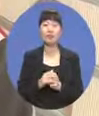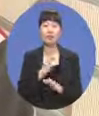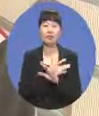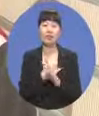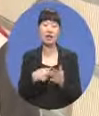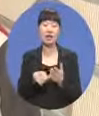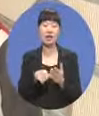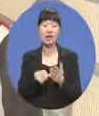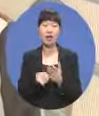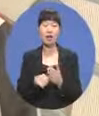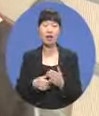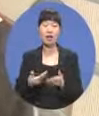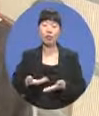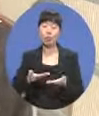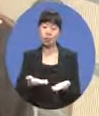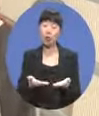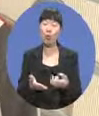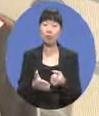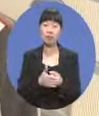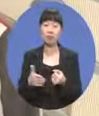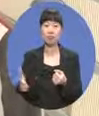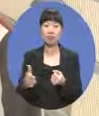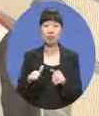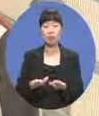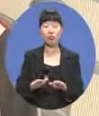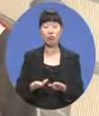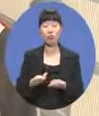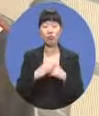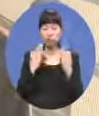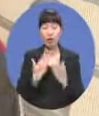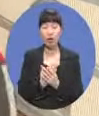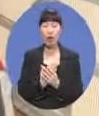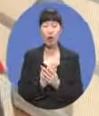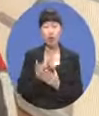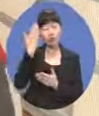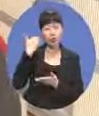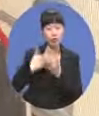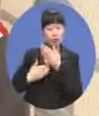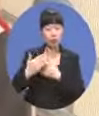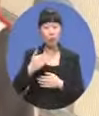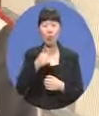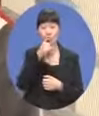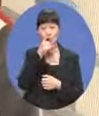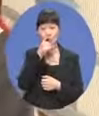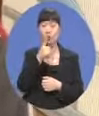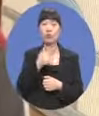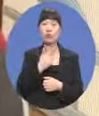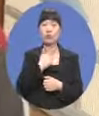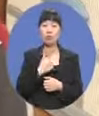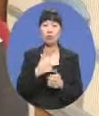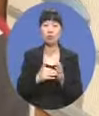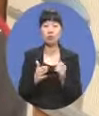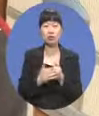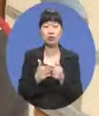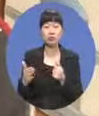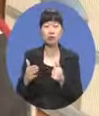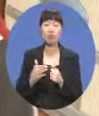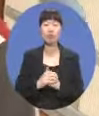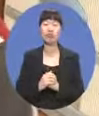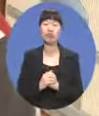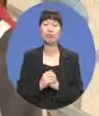장난감 보내주니까 이런 것도 그 다 예전에 다 있었던 것들이라